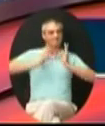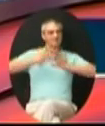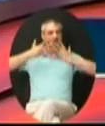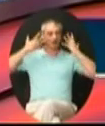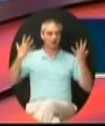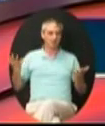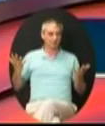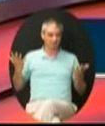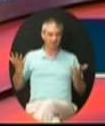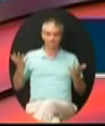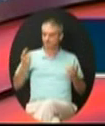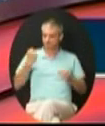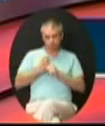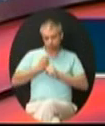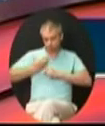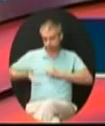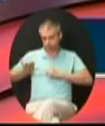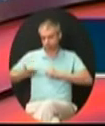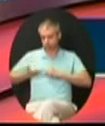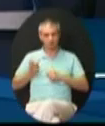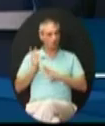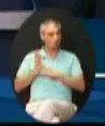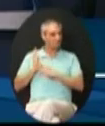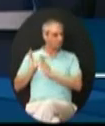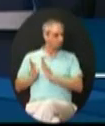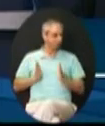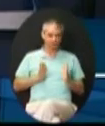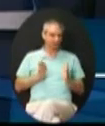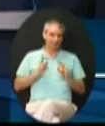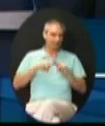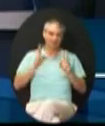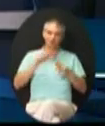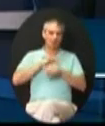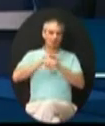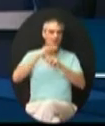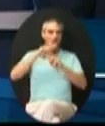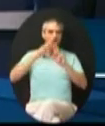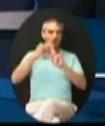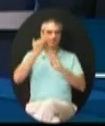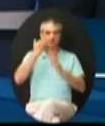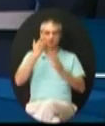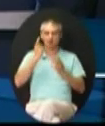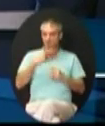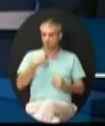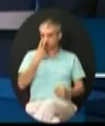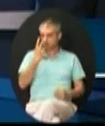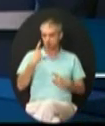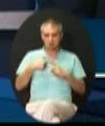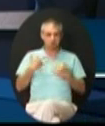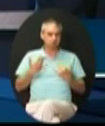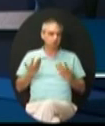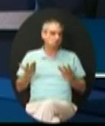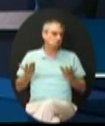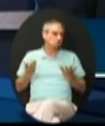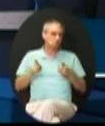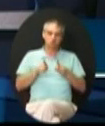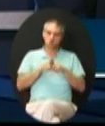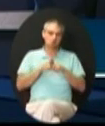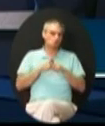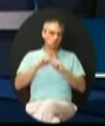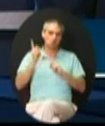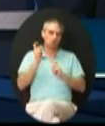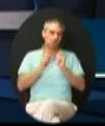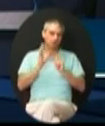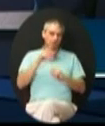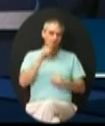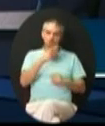מדהים שמתקתק והכל שם עובד, ויחדתי אפשר לנהל את העולם ואת אמריקה. אבל ממה שראינו כאן זה בעצם כמו כל בני